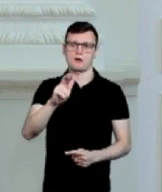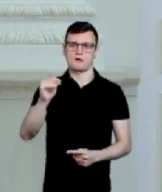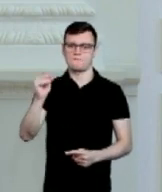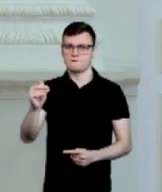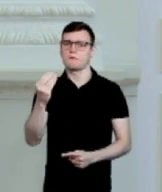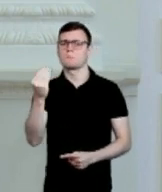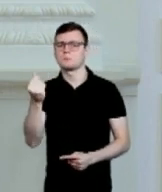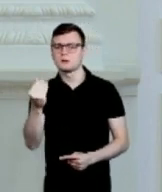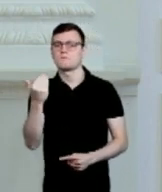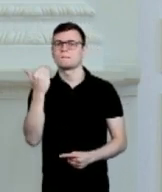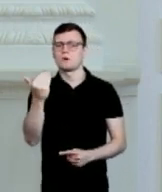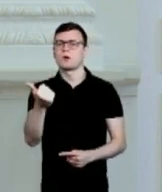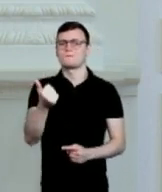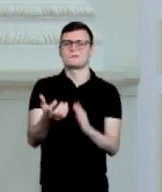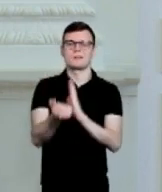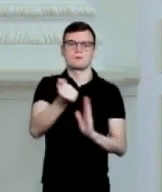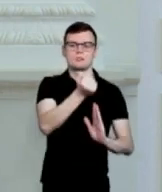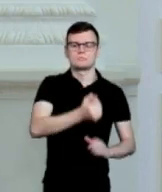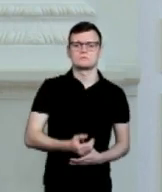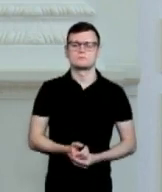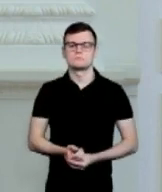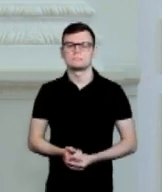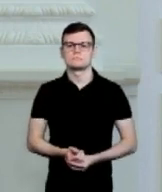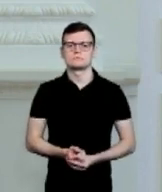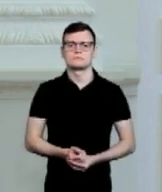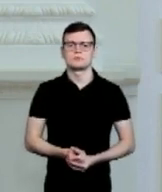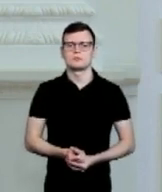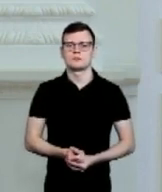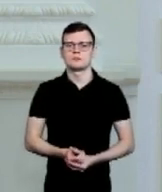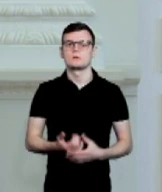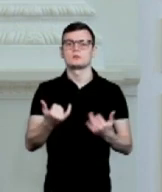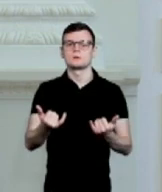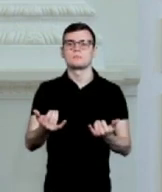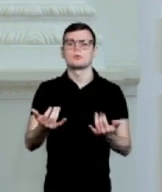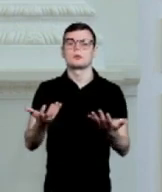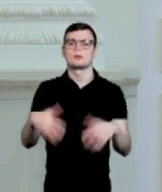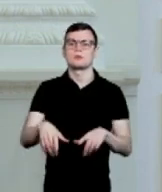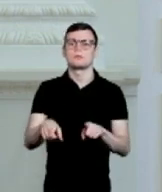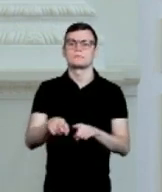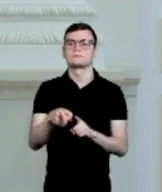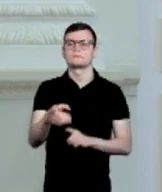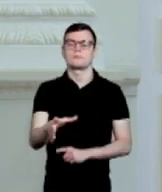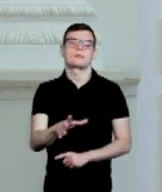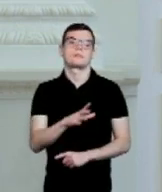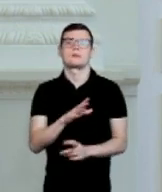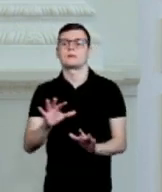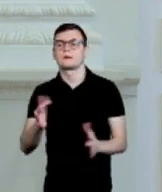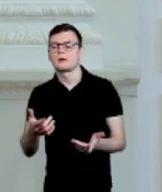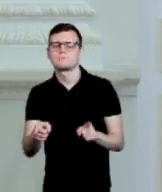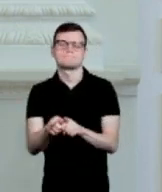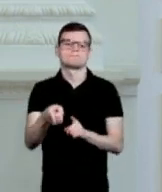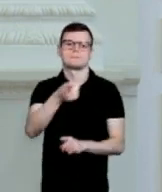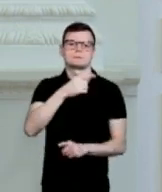lėšų srautams gauti. Ir dabar jau nebegali būti atsiprašymo, kad štai mes čia